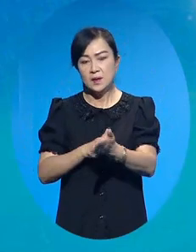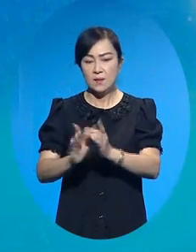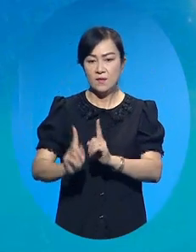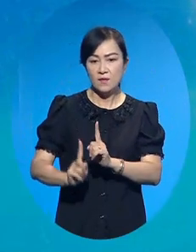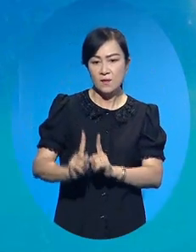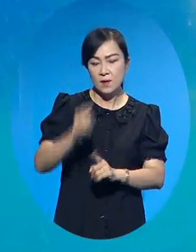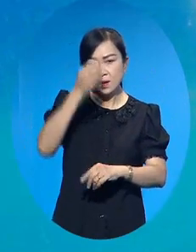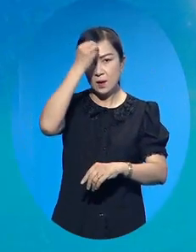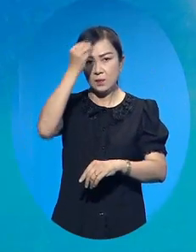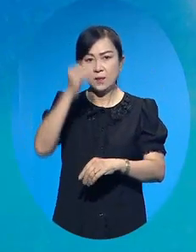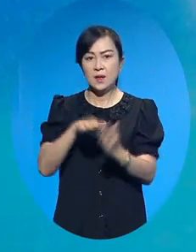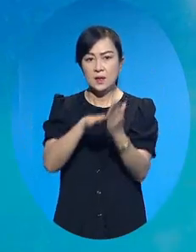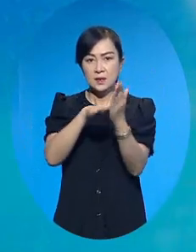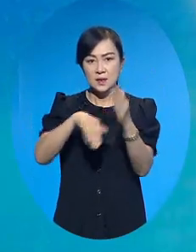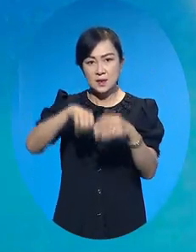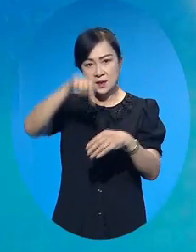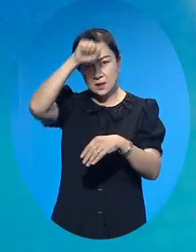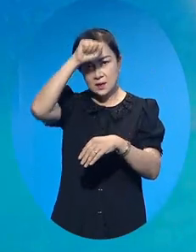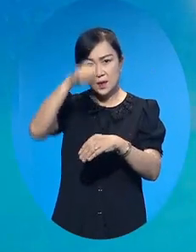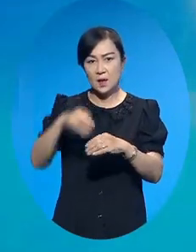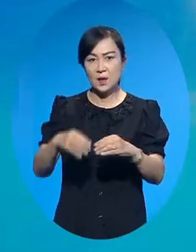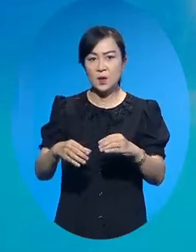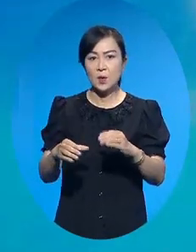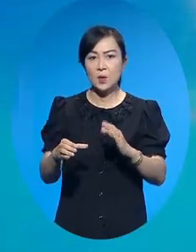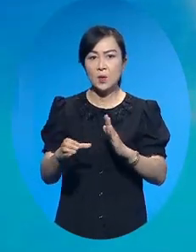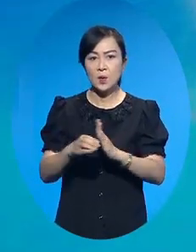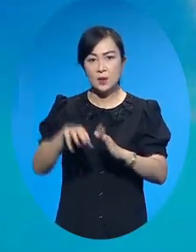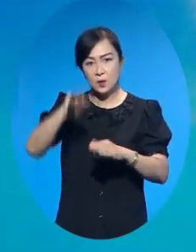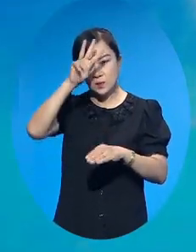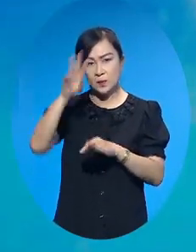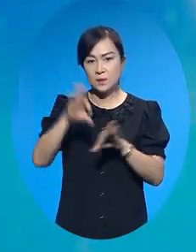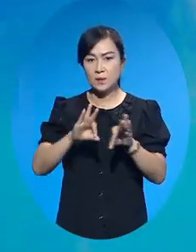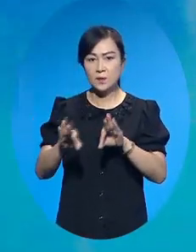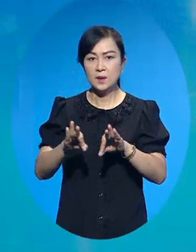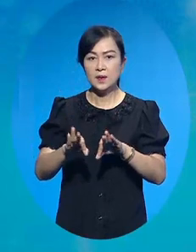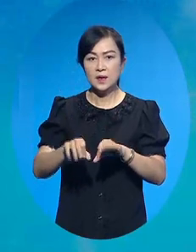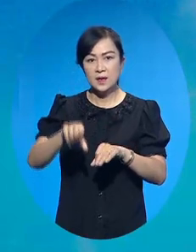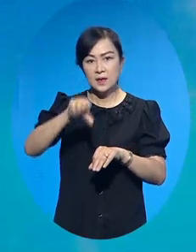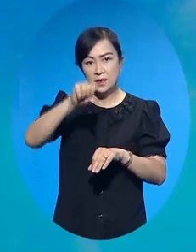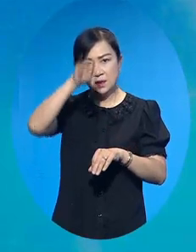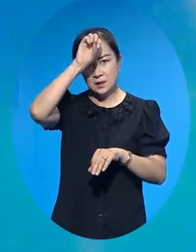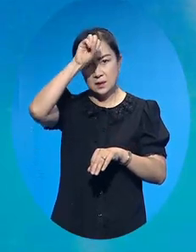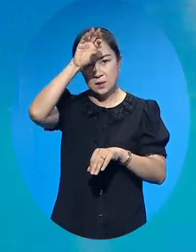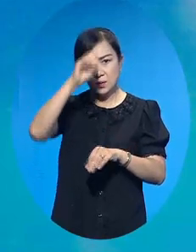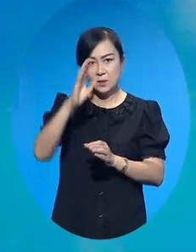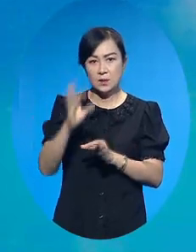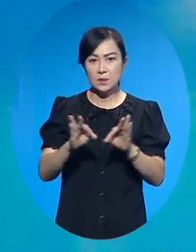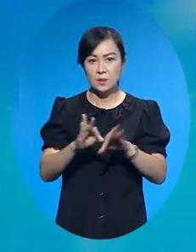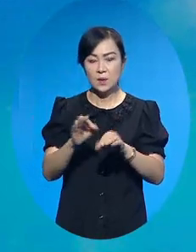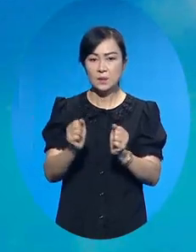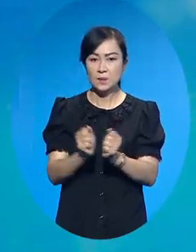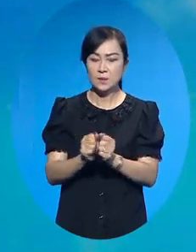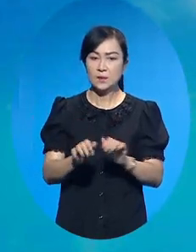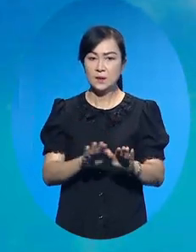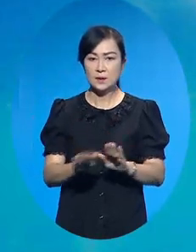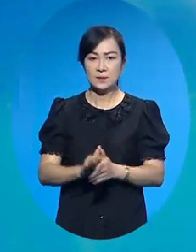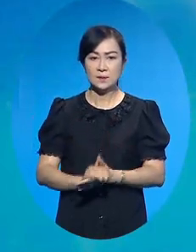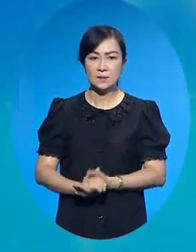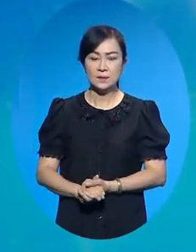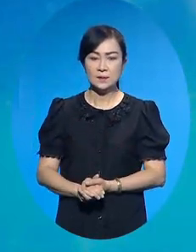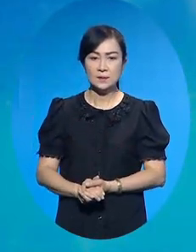lên trong học tập. Chương trình do Đảng ủy khối các cơ quan trung ương tại thành phố Hồ Chí Minh và Đảng ủy Sở Giáo dục Đào tạo thành phố Hồ Chí Minh phối hợp thực